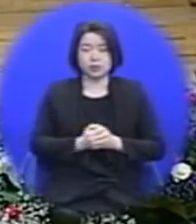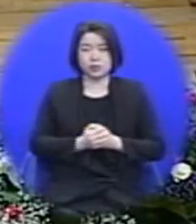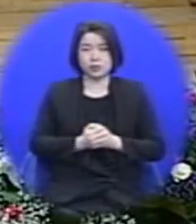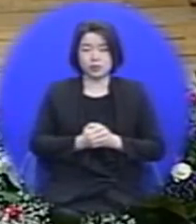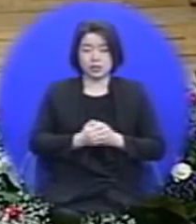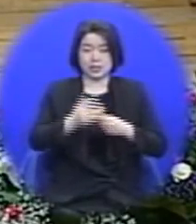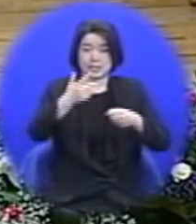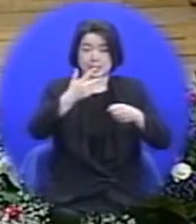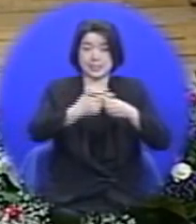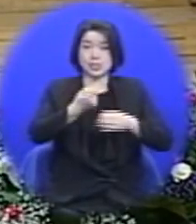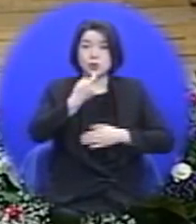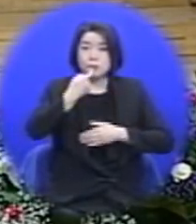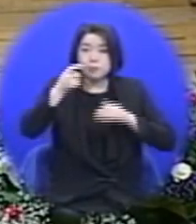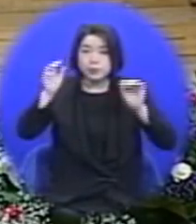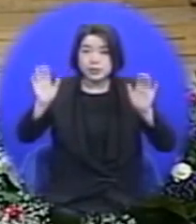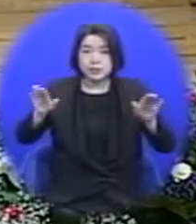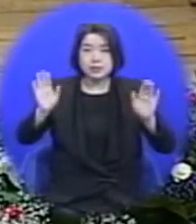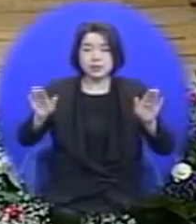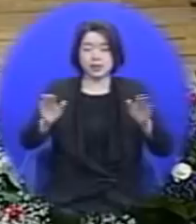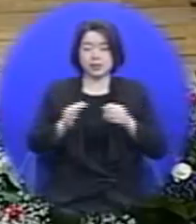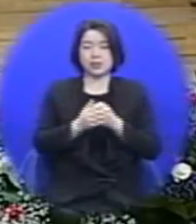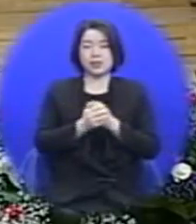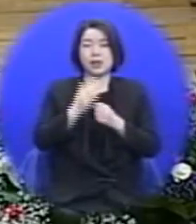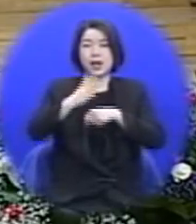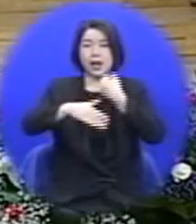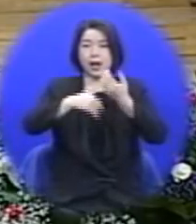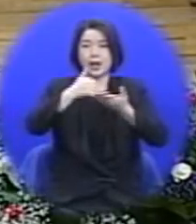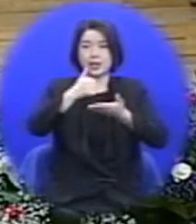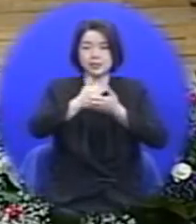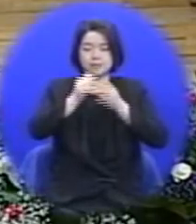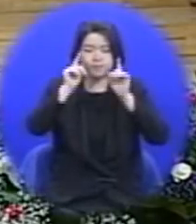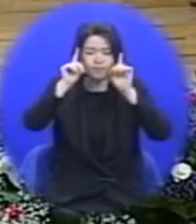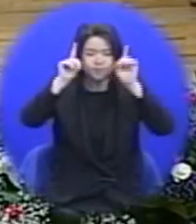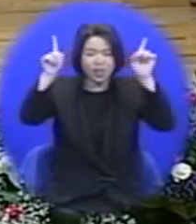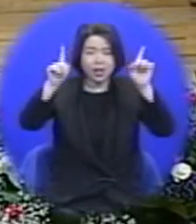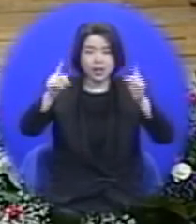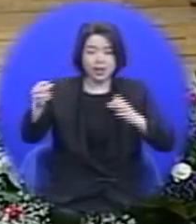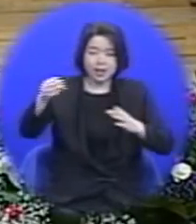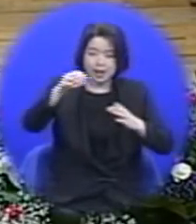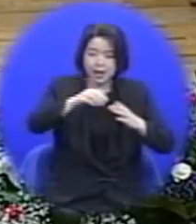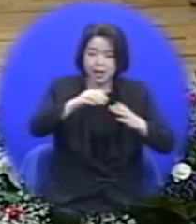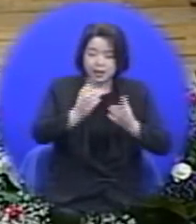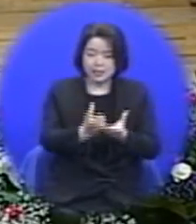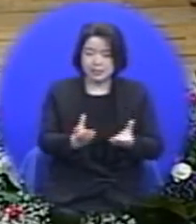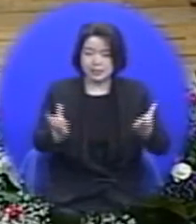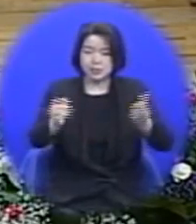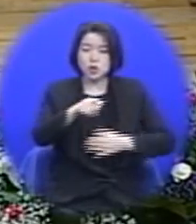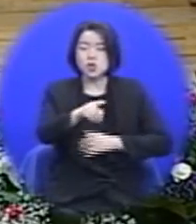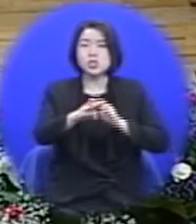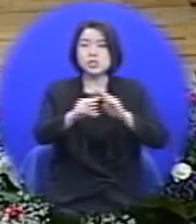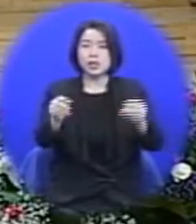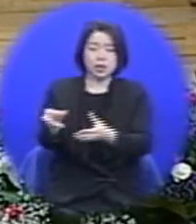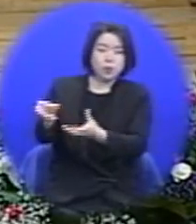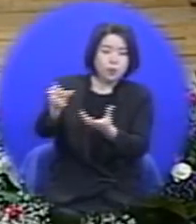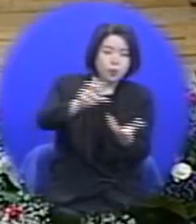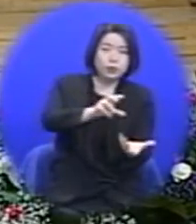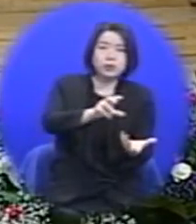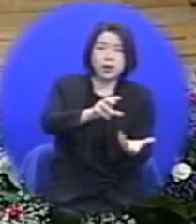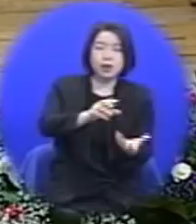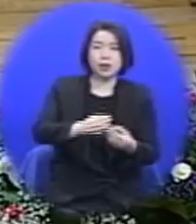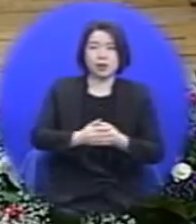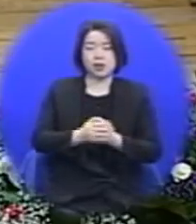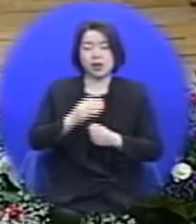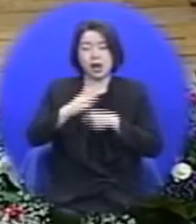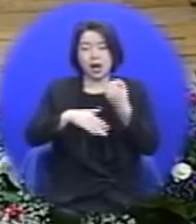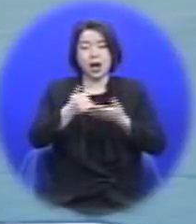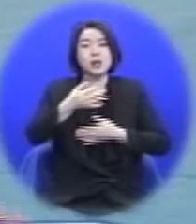일곱 천사에게 하나님의 진노가 담긴 일곱 대접을 이 땅에 쏟으라 하는